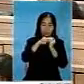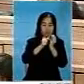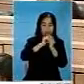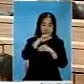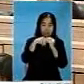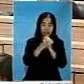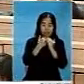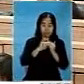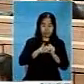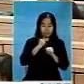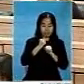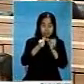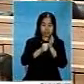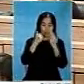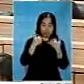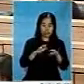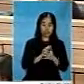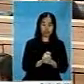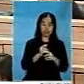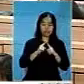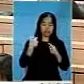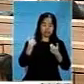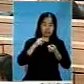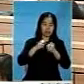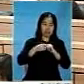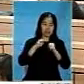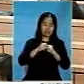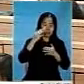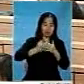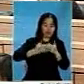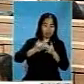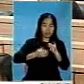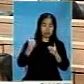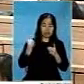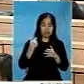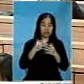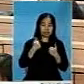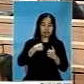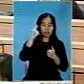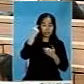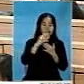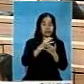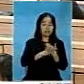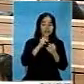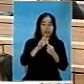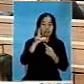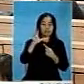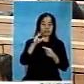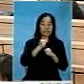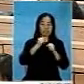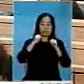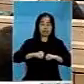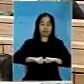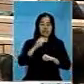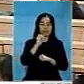ราก็ได้ทำแล้วนะครับก็มีปัญหามีอุปสรรคจนกระทั่งวาระที่3ก็ยังไม่สามารถที่จะล